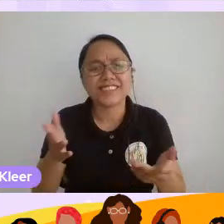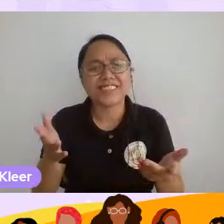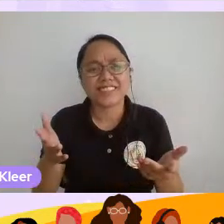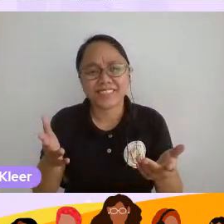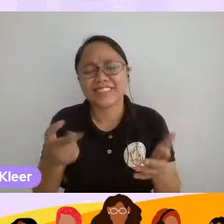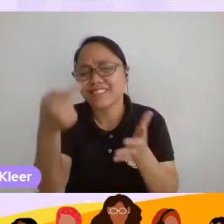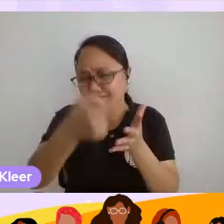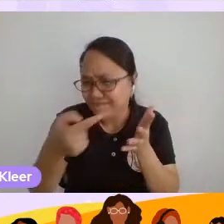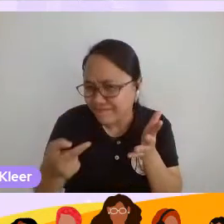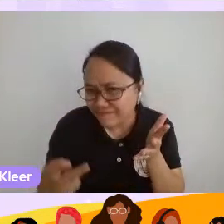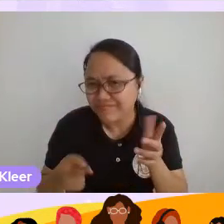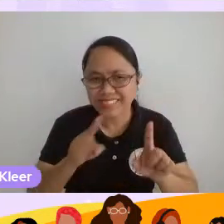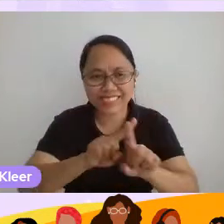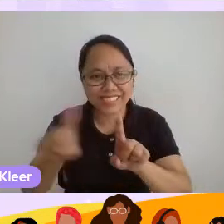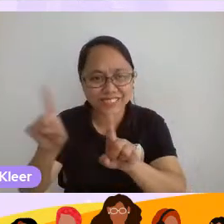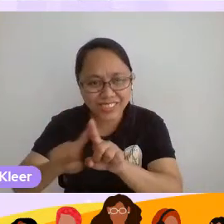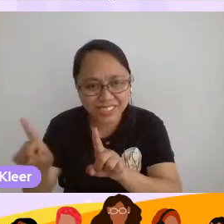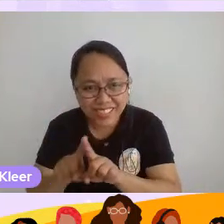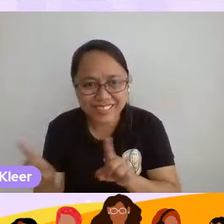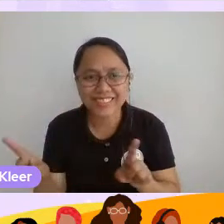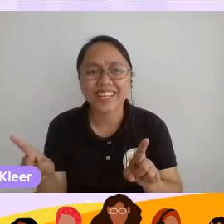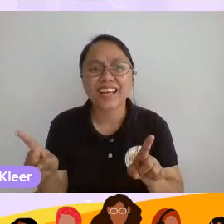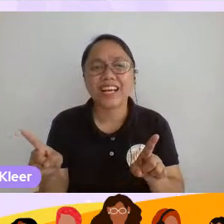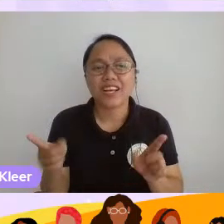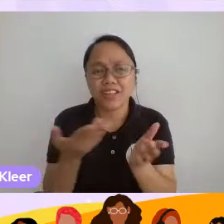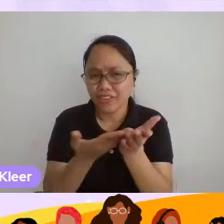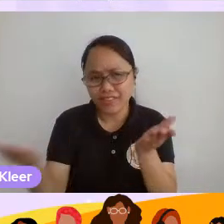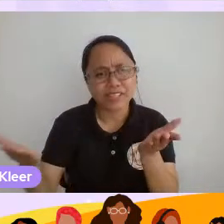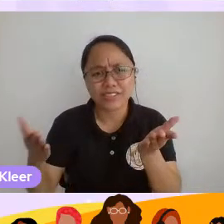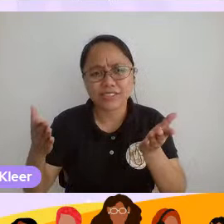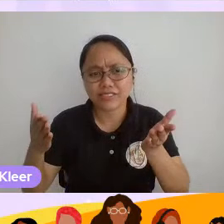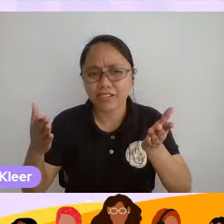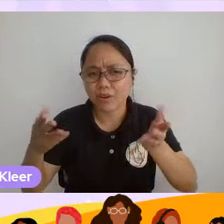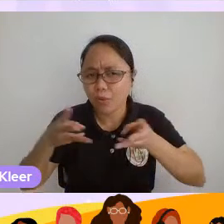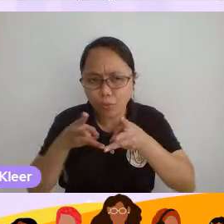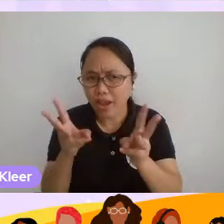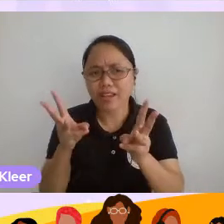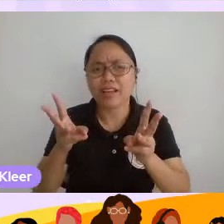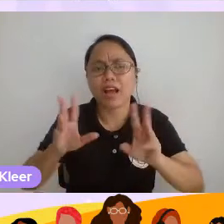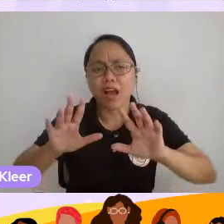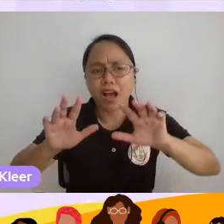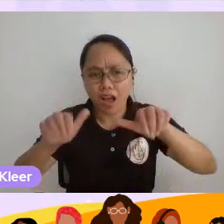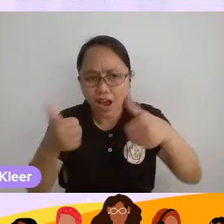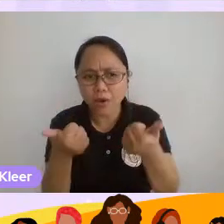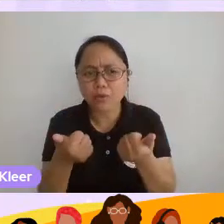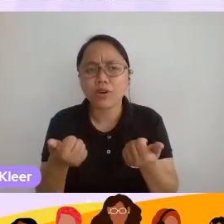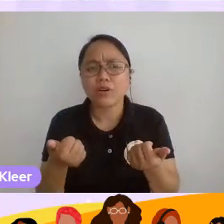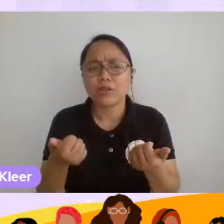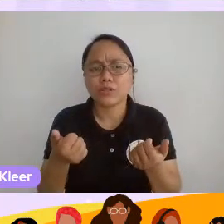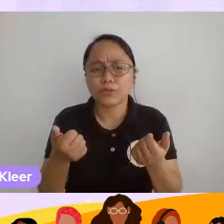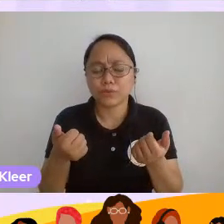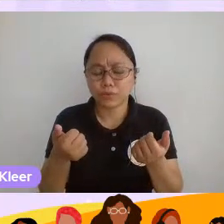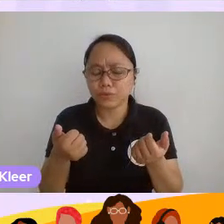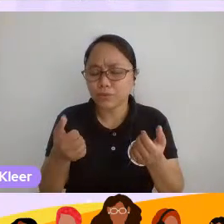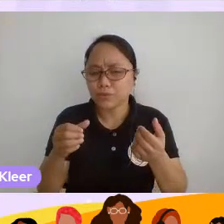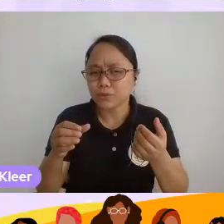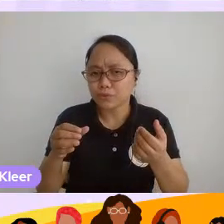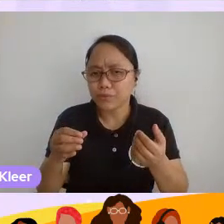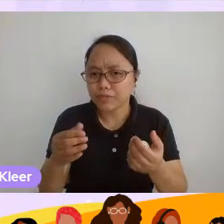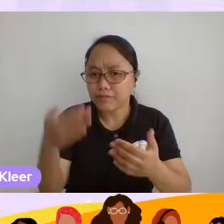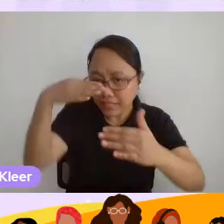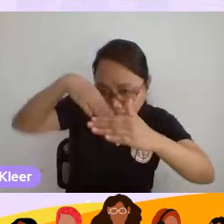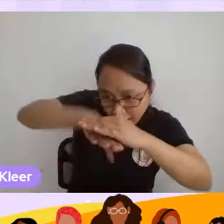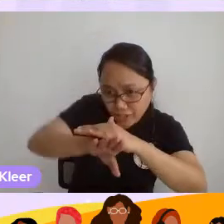know na tinutulungan po ng DTI paano kayo mag-onboard sa ating mga platforms available in the